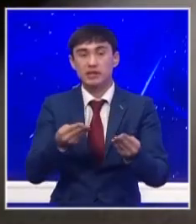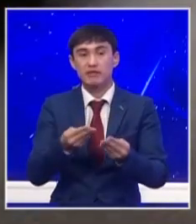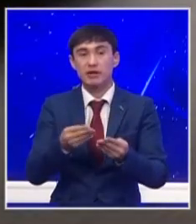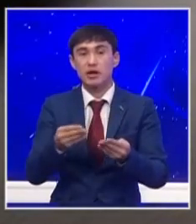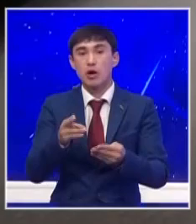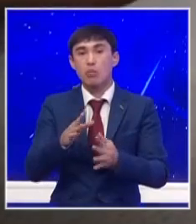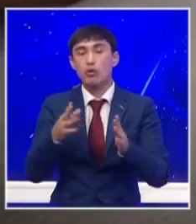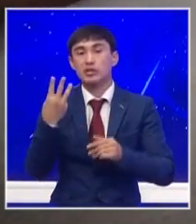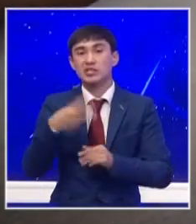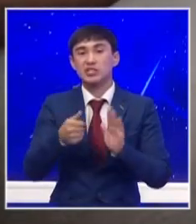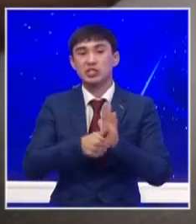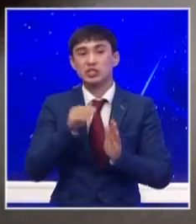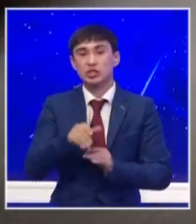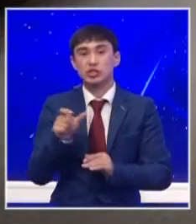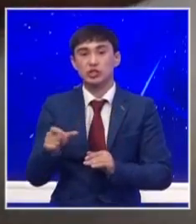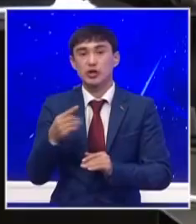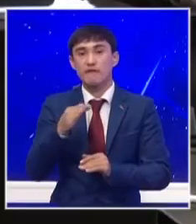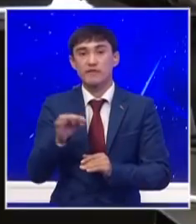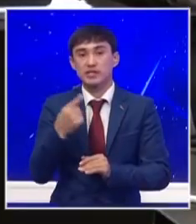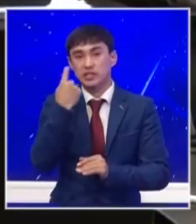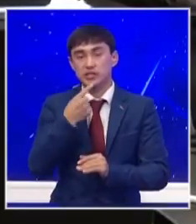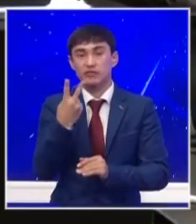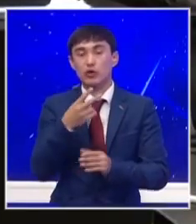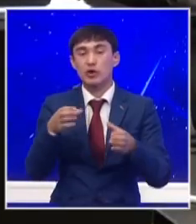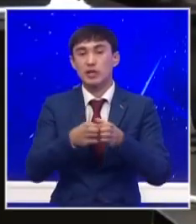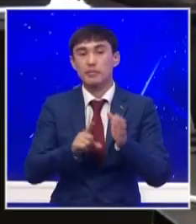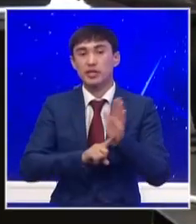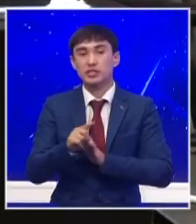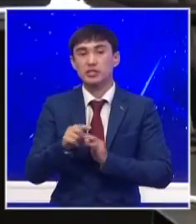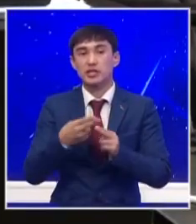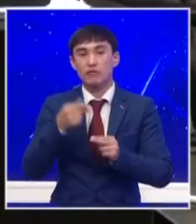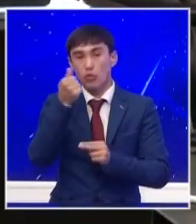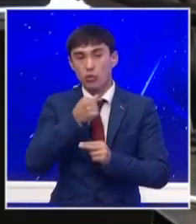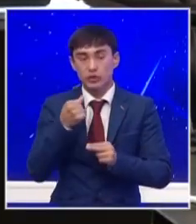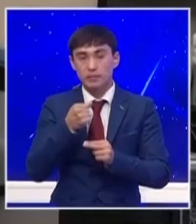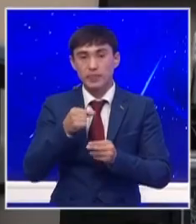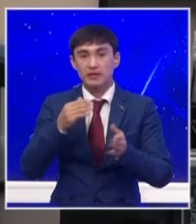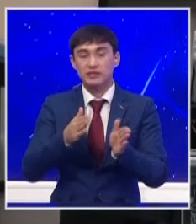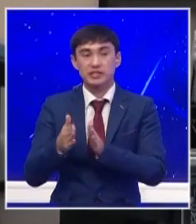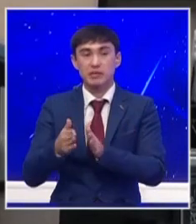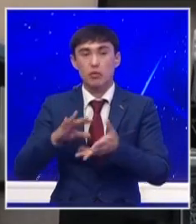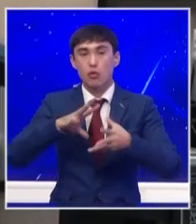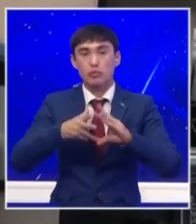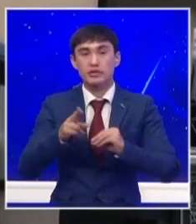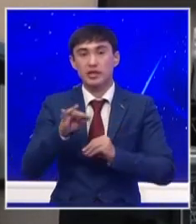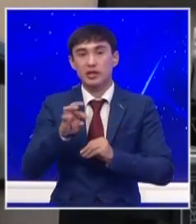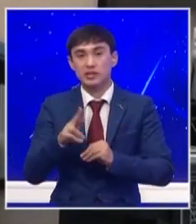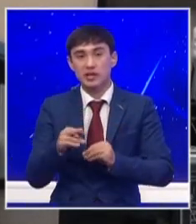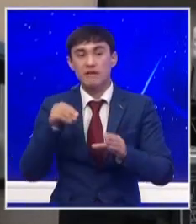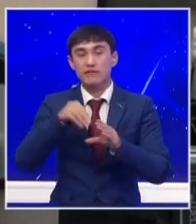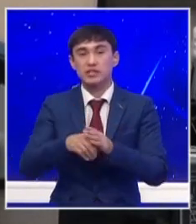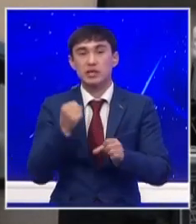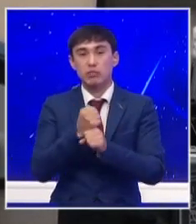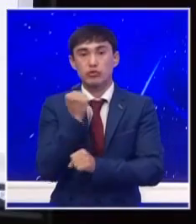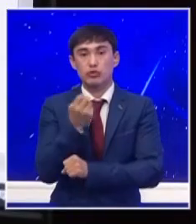декларацию 36000 физических лиц второй этап наступил с начала текущего года и в систему всеобщего декларирования вошли